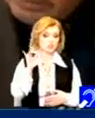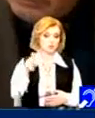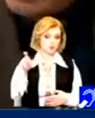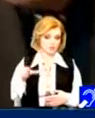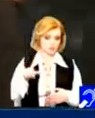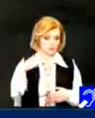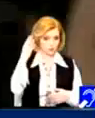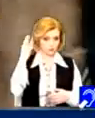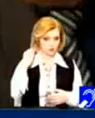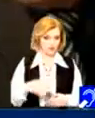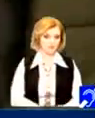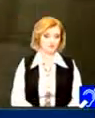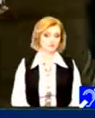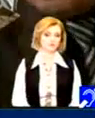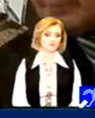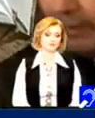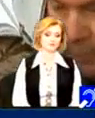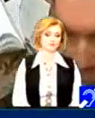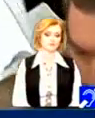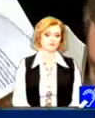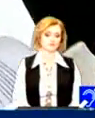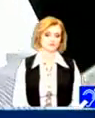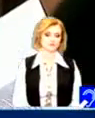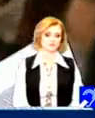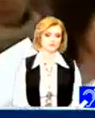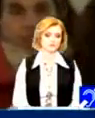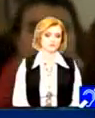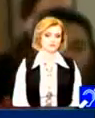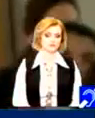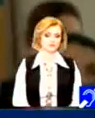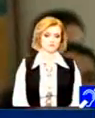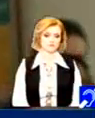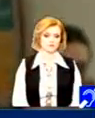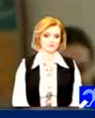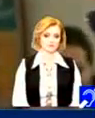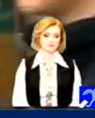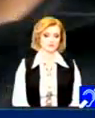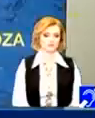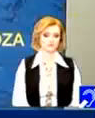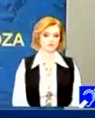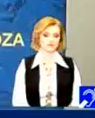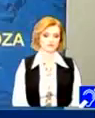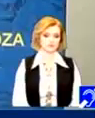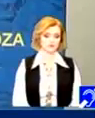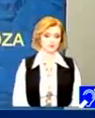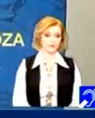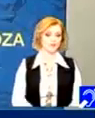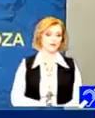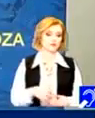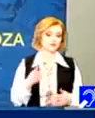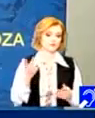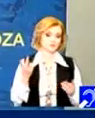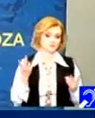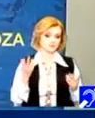o parte din volume și care pe timpuri au resimțit lipsa acută de carte românească. Este o idee foarte inspirată ca să fie reactualizate